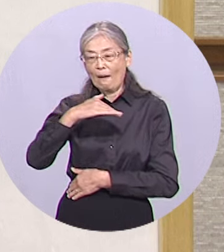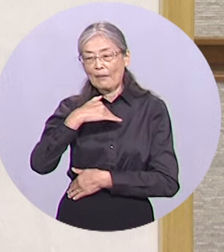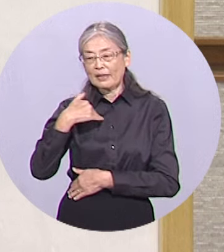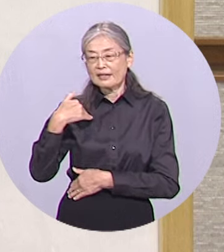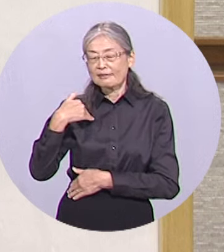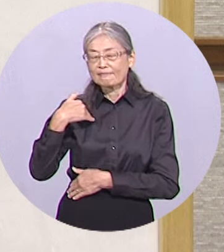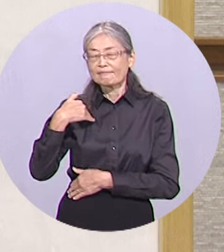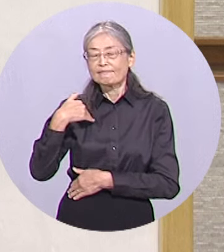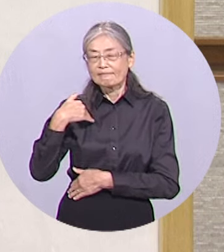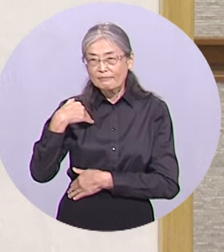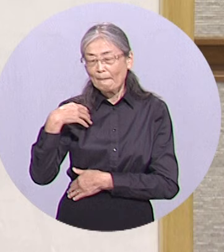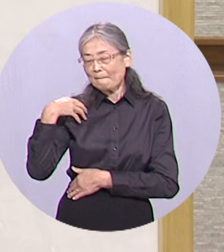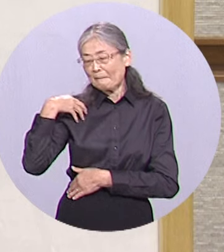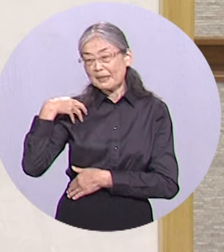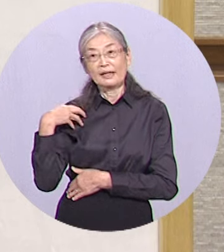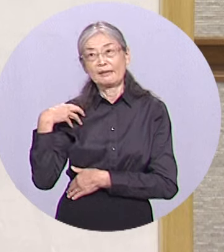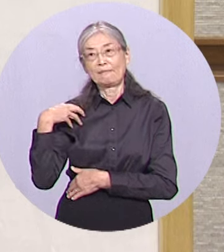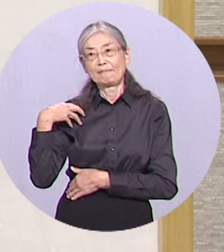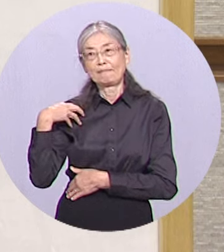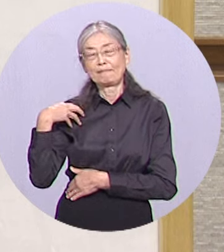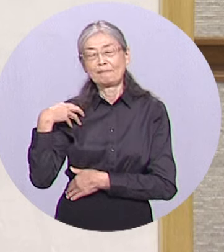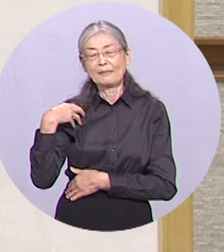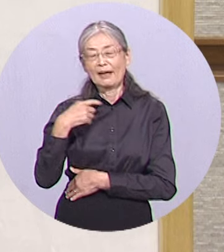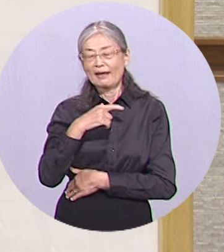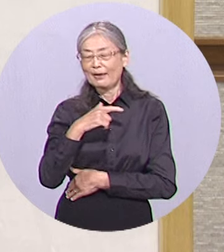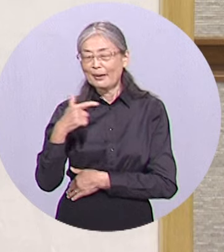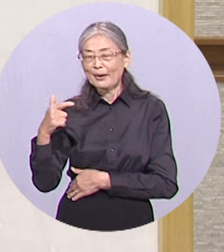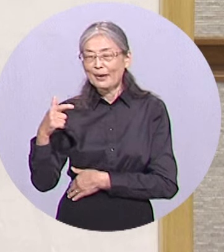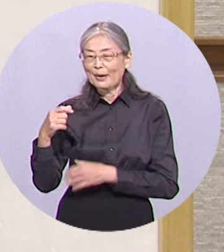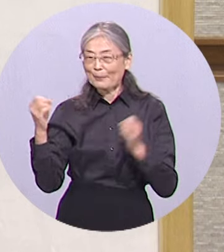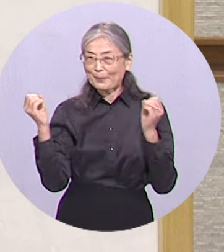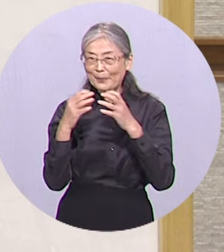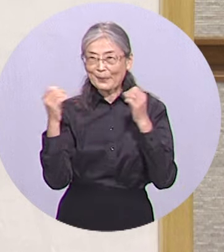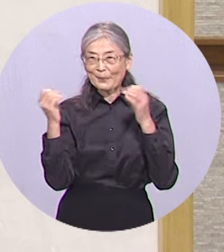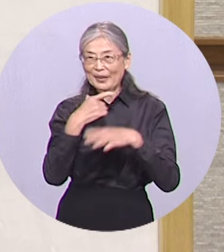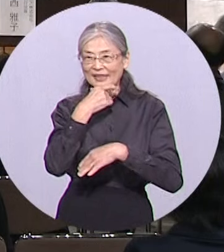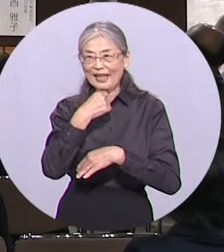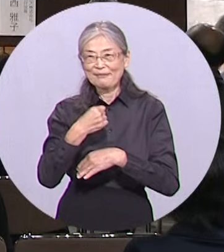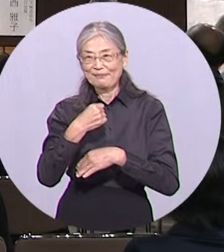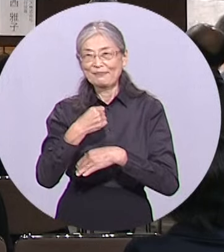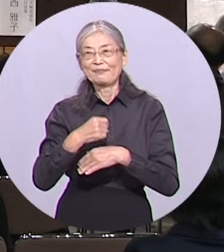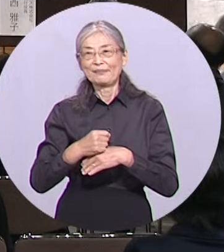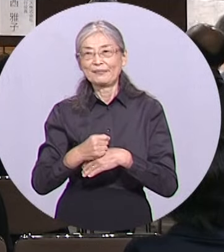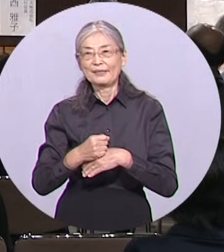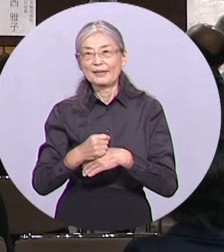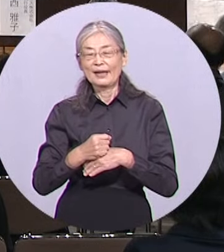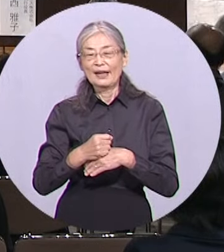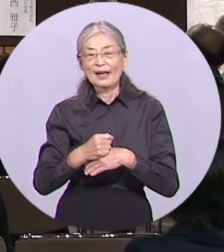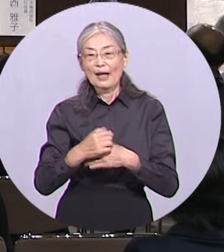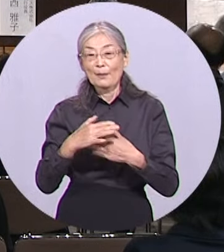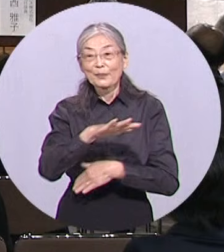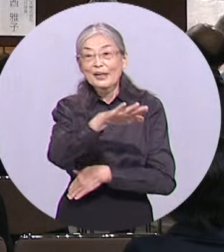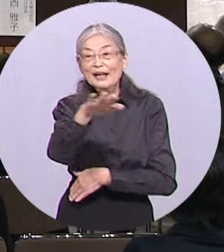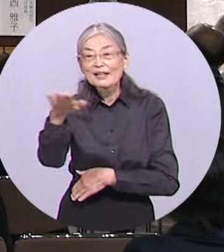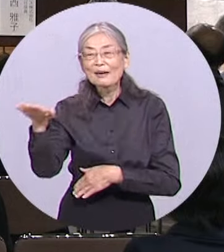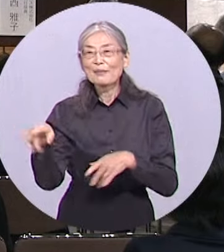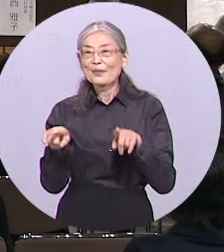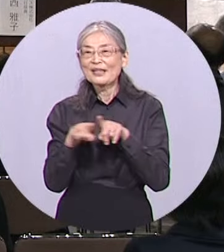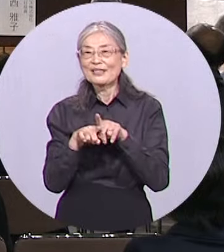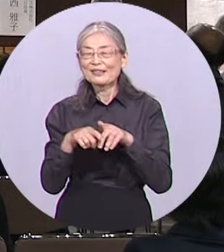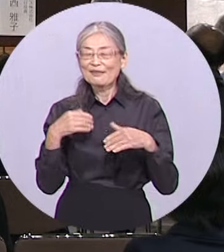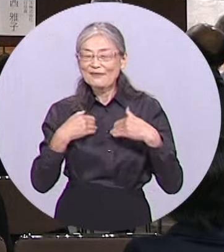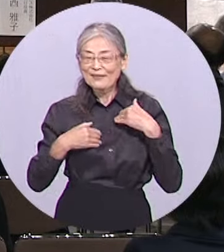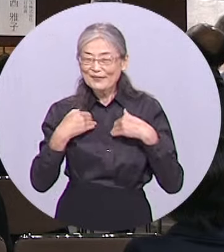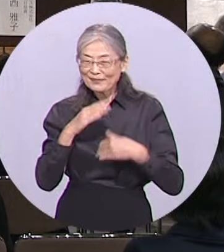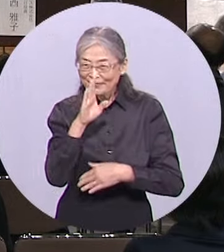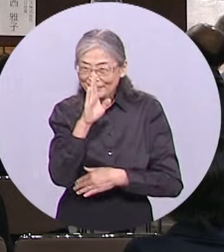が持っている責任、これらについてぜひ語り合いたいと思いますので、ぜひ会場の皆様もご一緒に楽しんでい